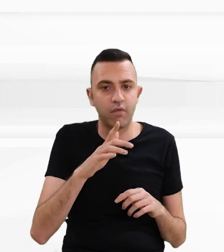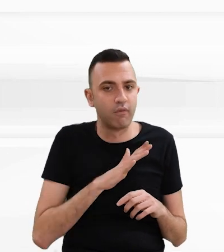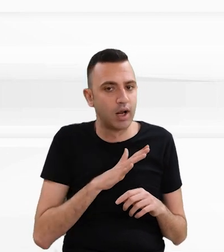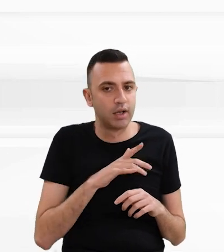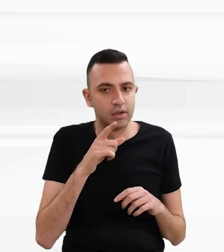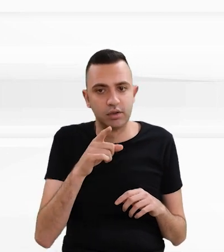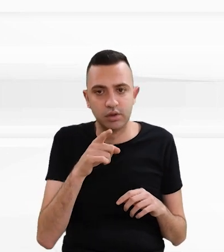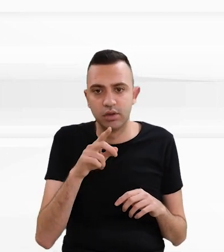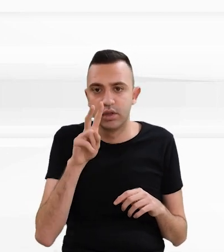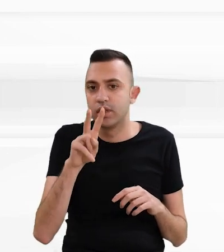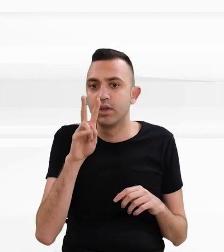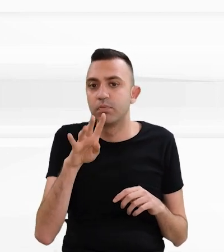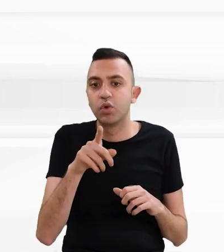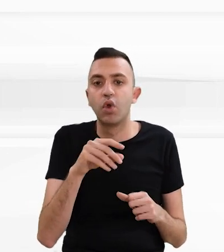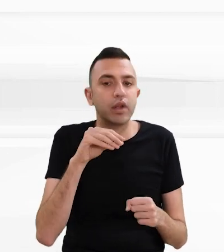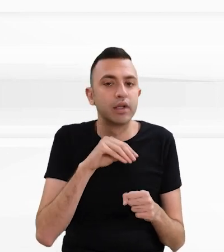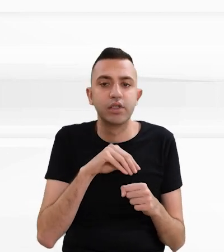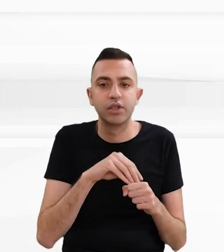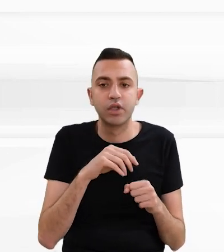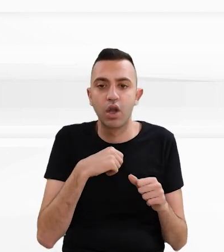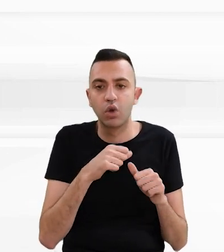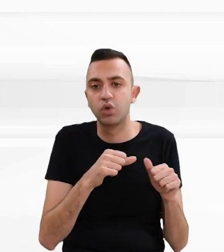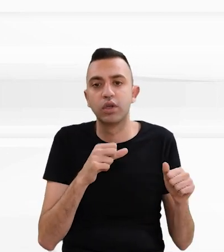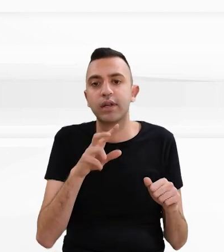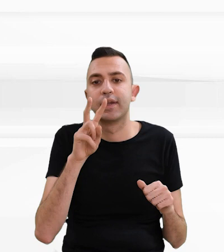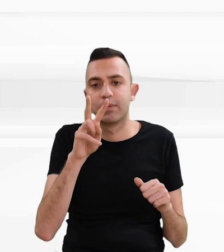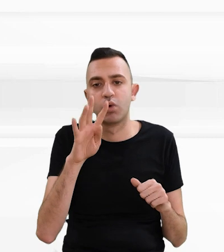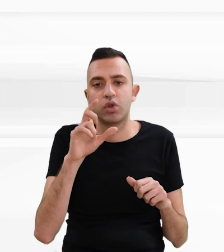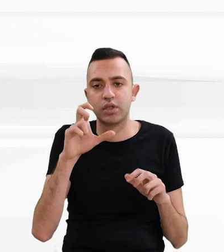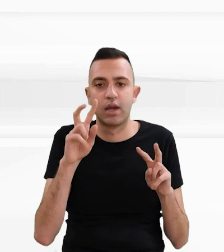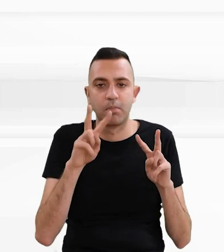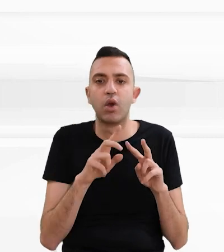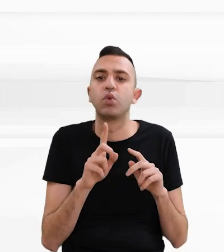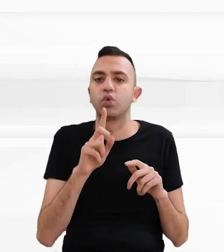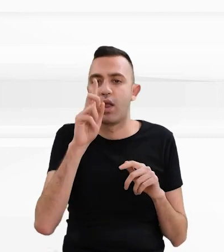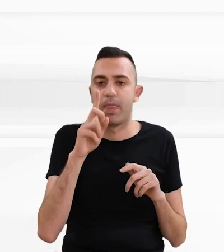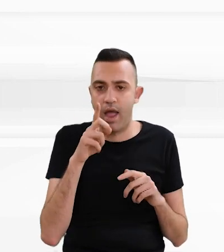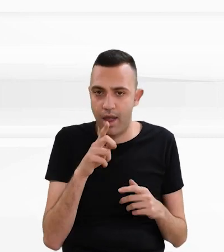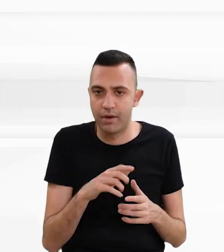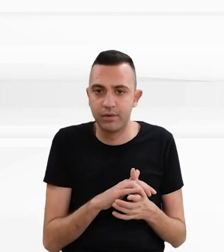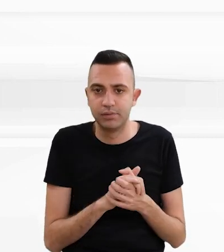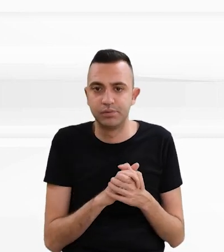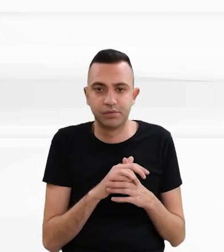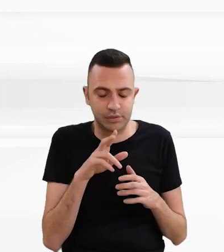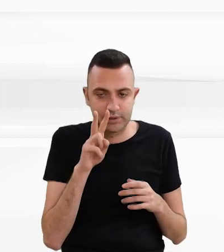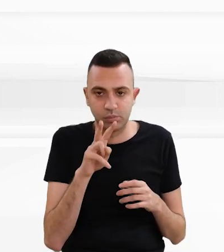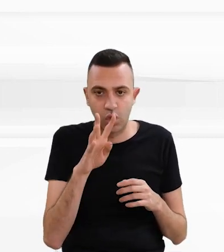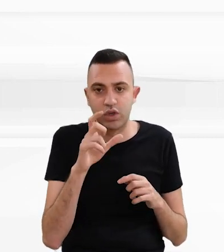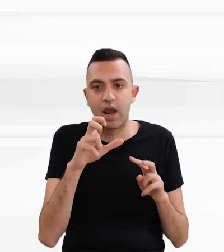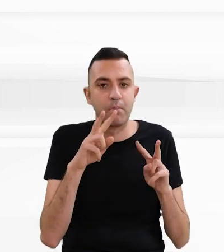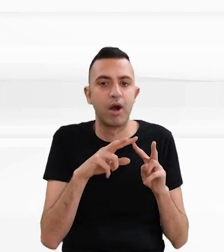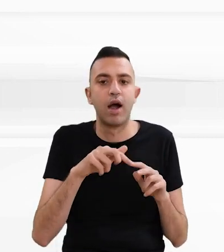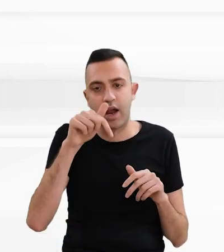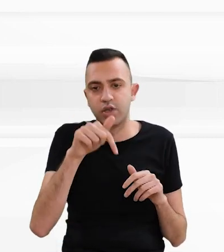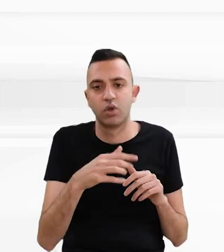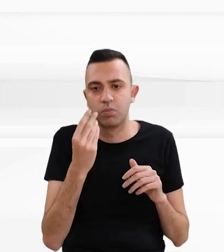verilmiş Demek ki Şuradaki uzunluğunda 24 santimetre yukarıda şu a24 santimetre